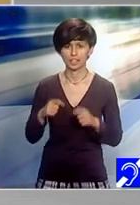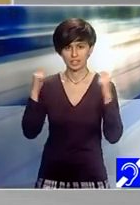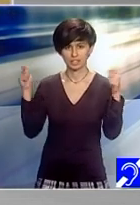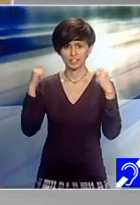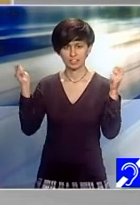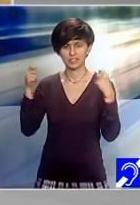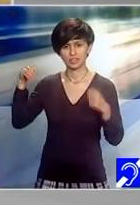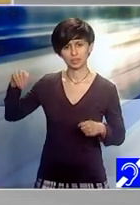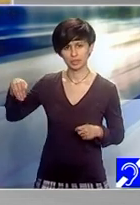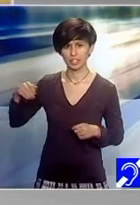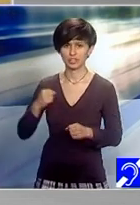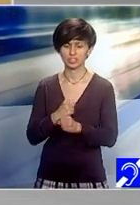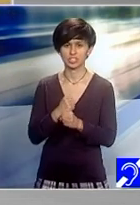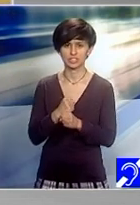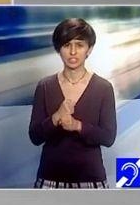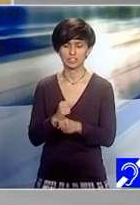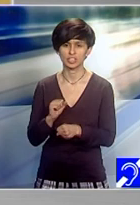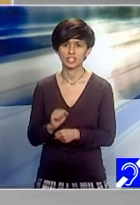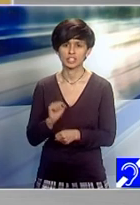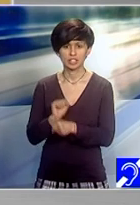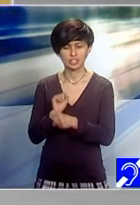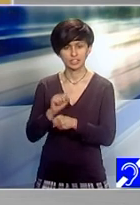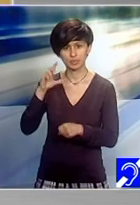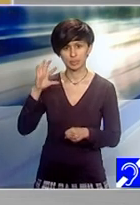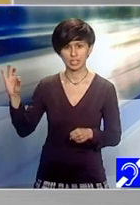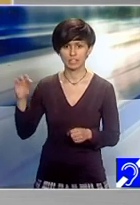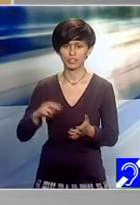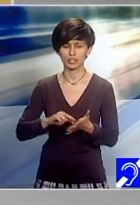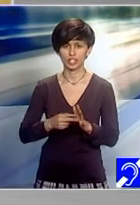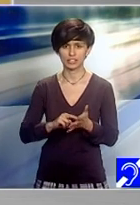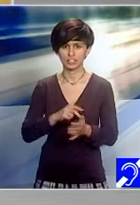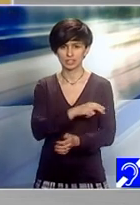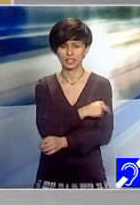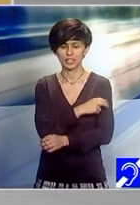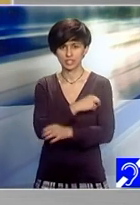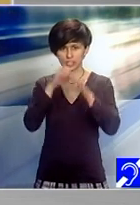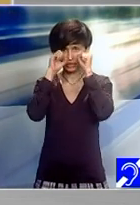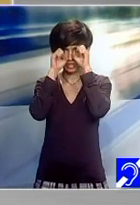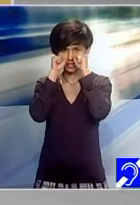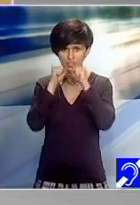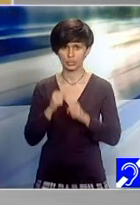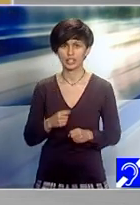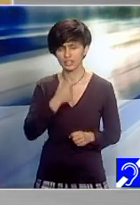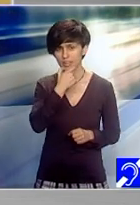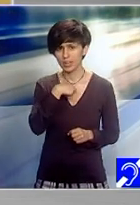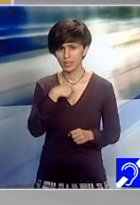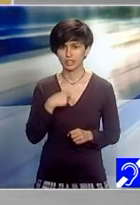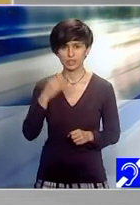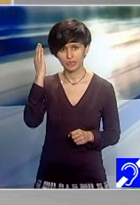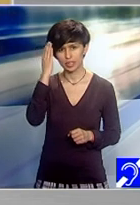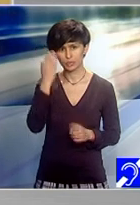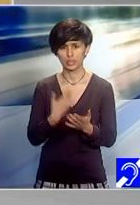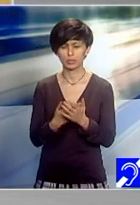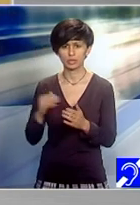se desfășoară în timpul săptămânii altfel. Este organizat de Liceul pentru Nevăzători, care este cea mai veche școală pentru copii nevăzători